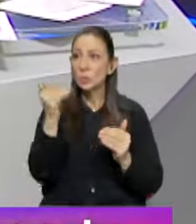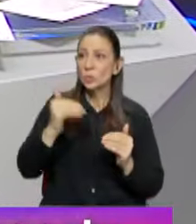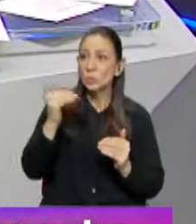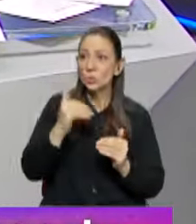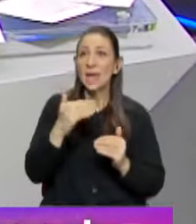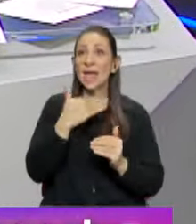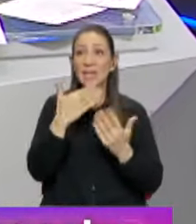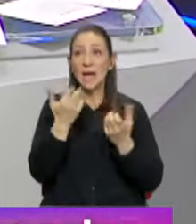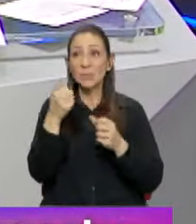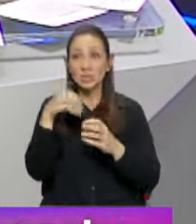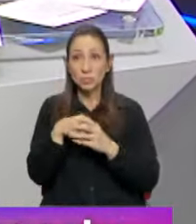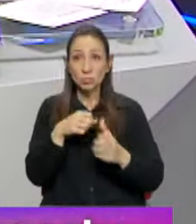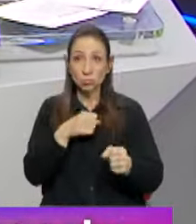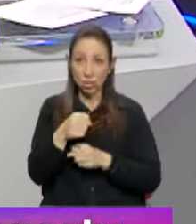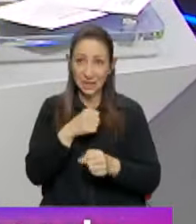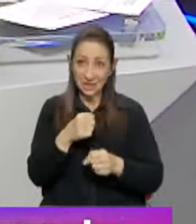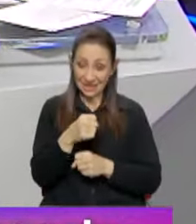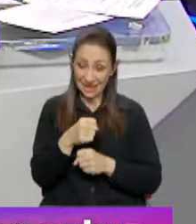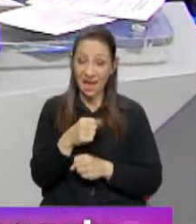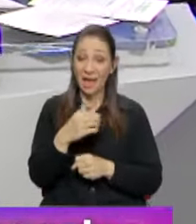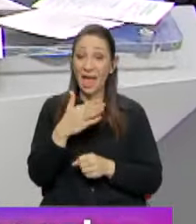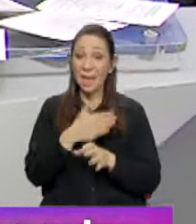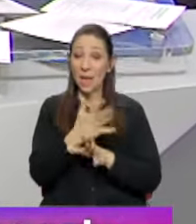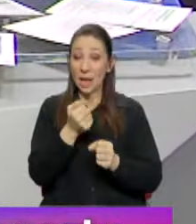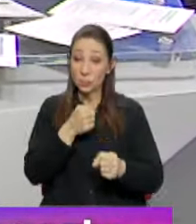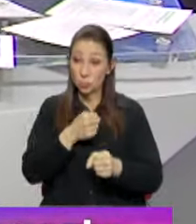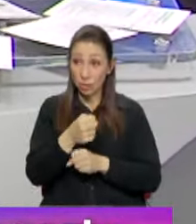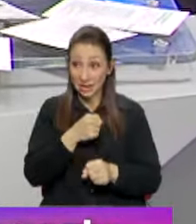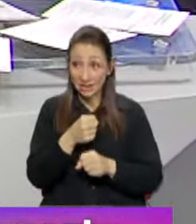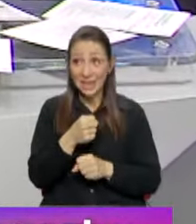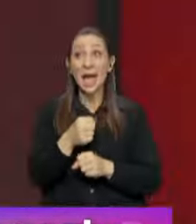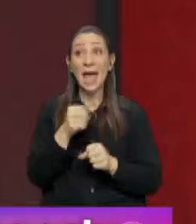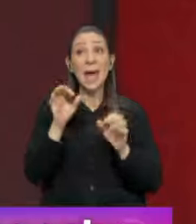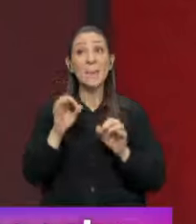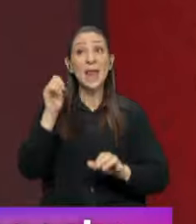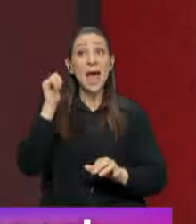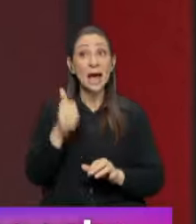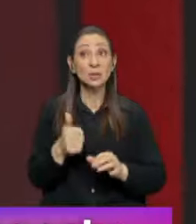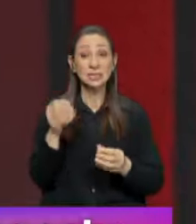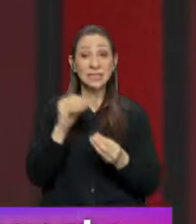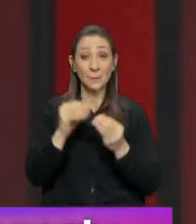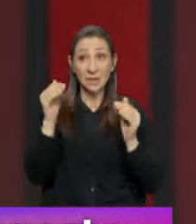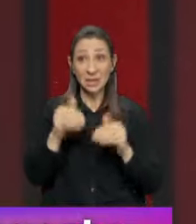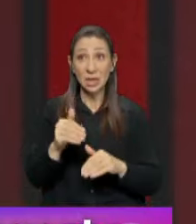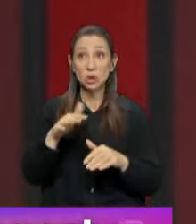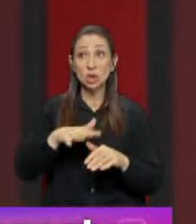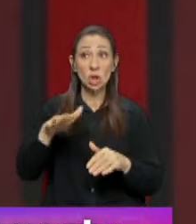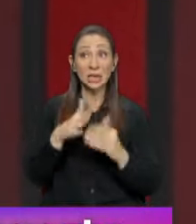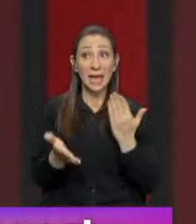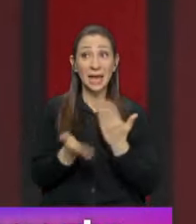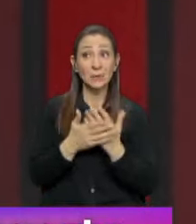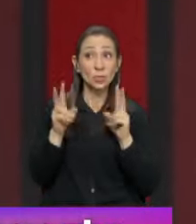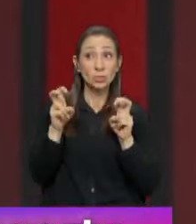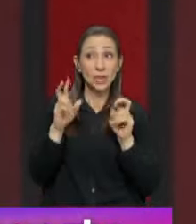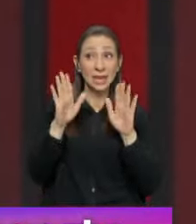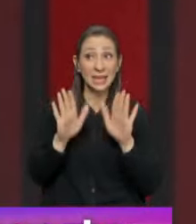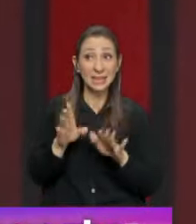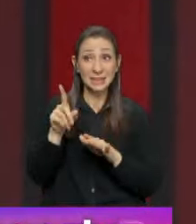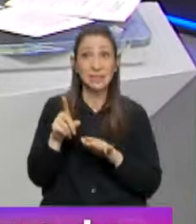fiyattan et alabilmenin mücadelesinde, ekmek alabilmenin mücadelesinde hemen her gün her şeyle zam gelirken sosyal yardımlar konusunda